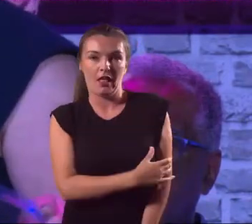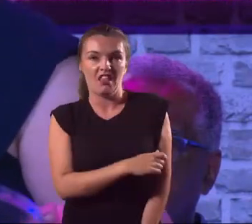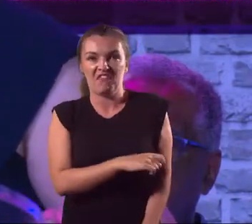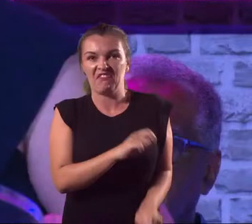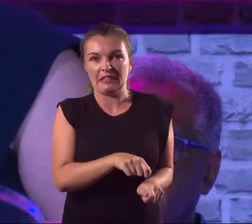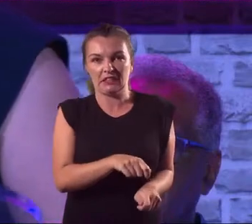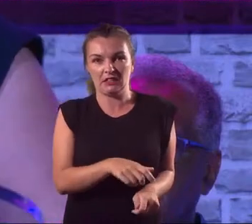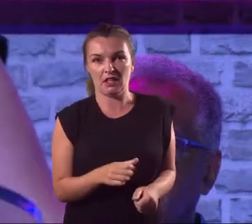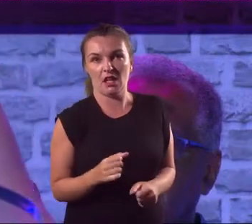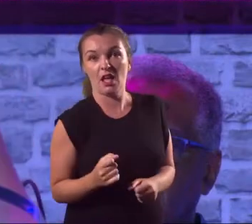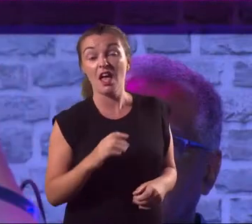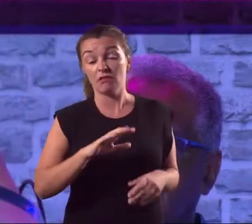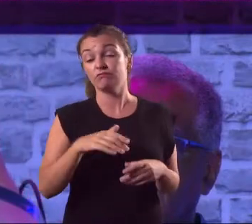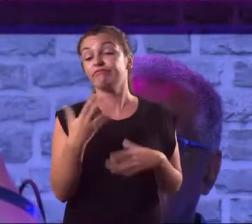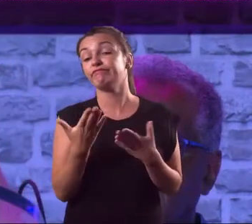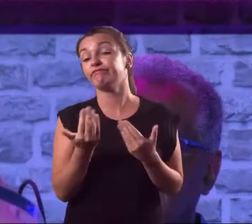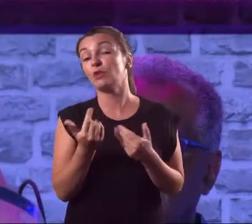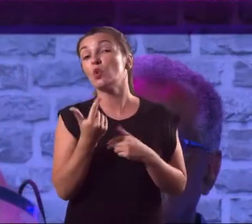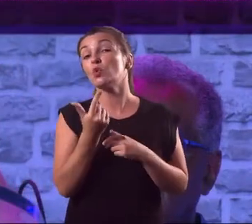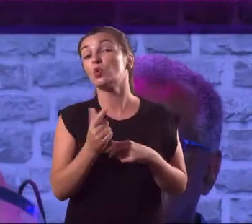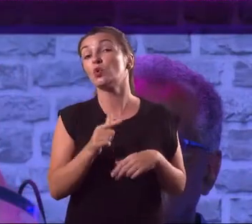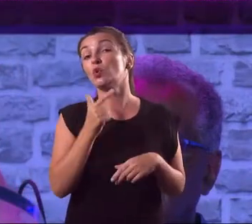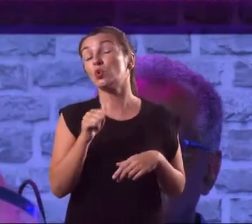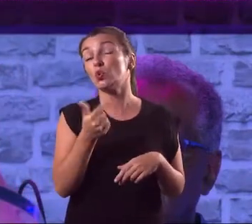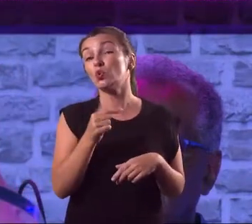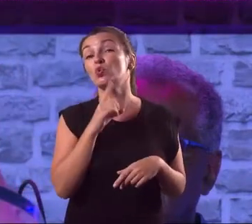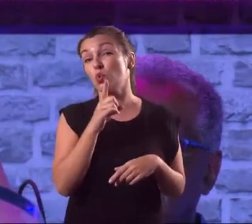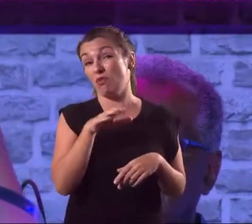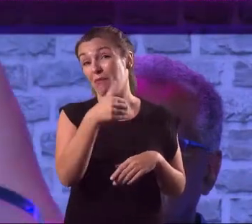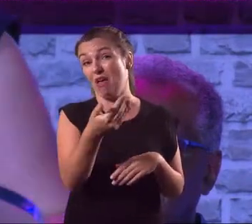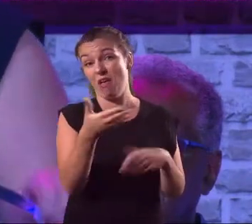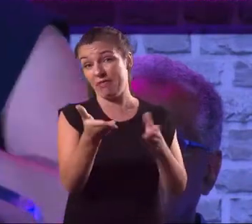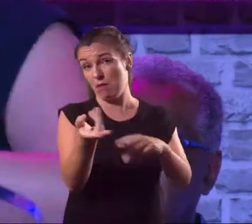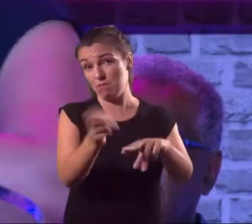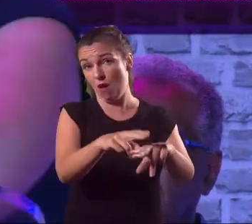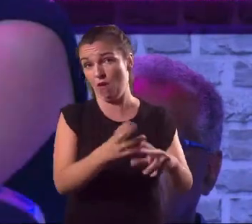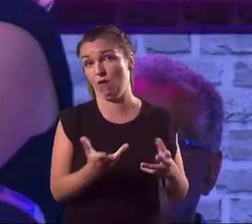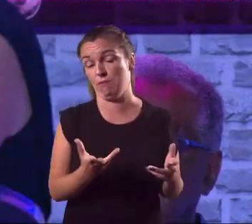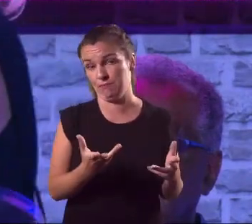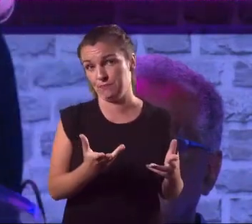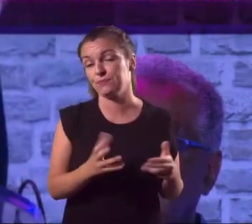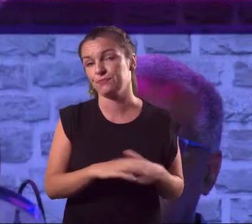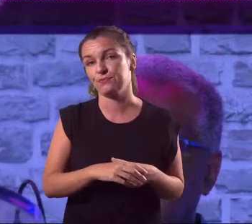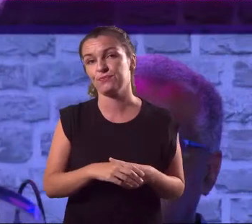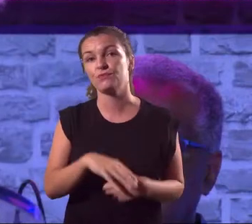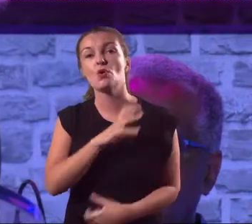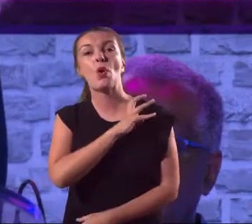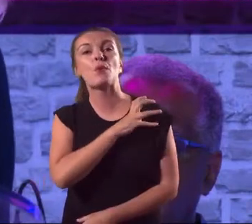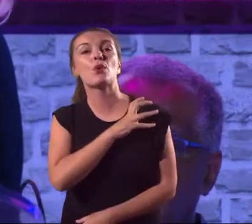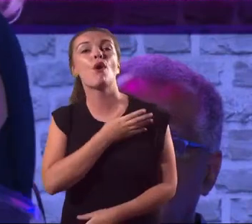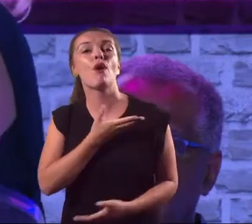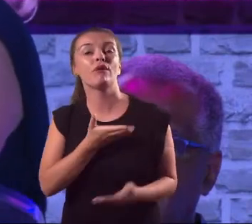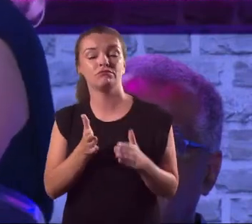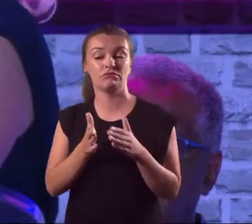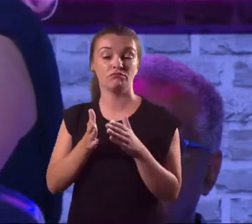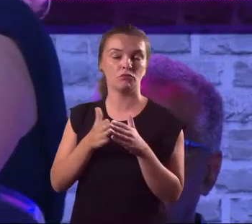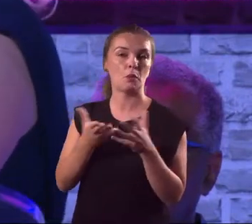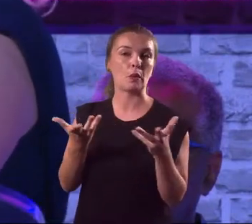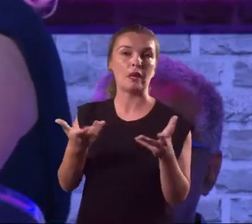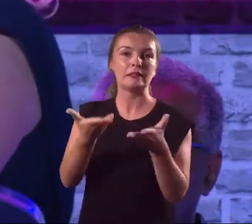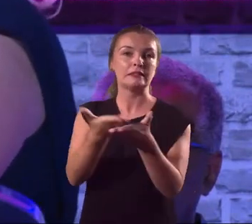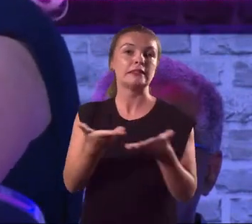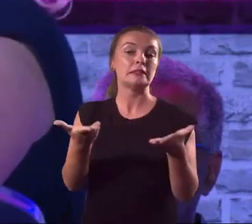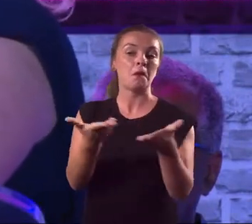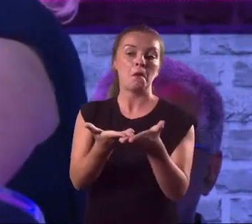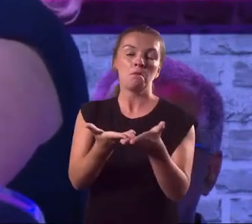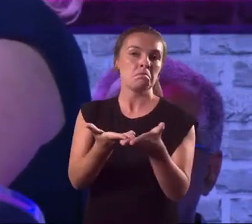Il est mort 12 jours après, à l'hôpital. Et Le procureur avait demandé un non-lieu